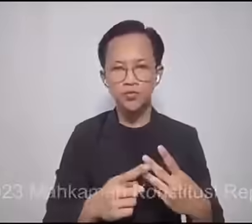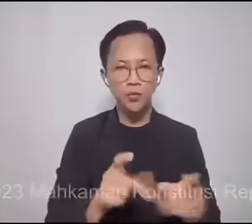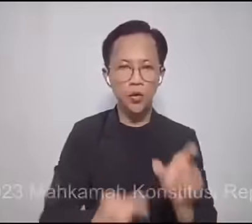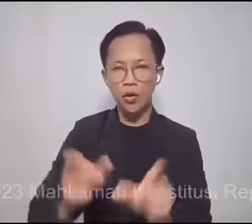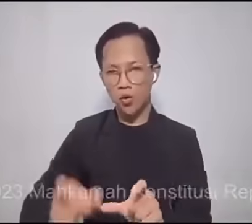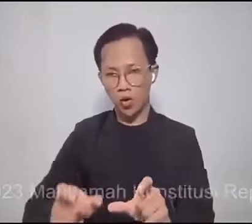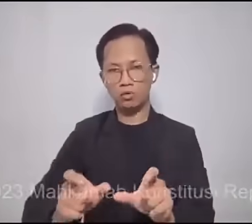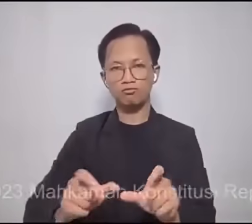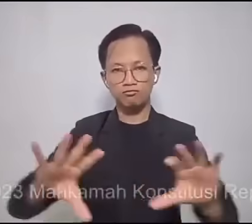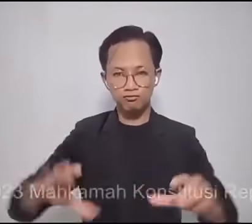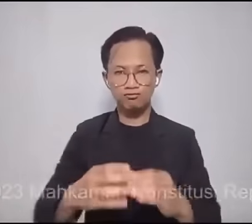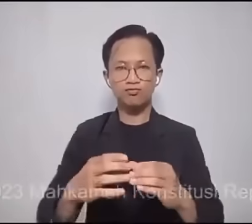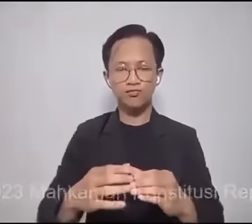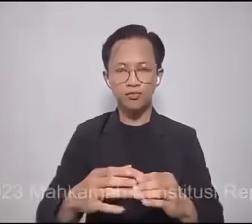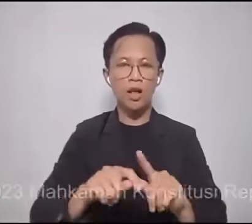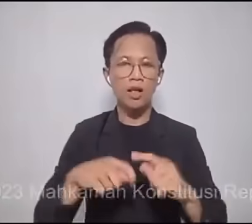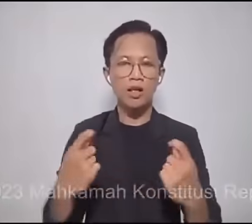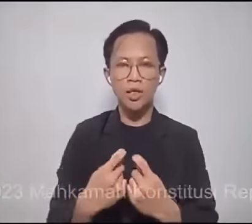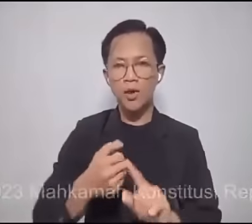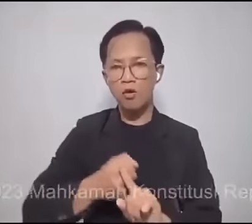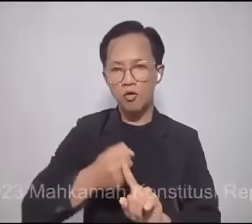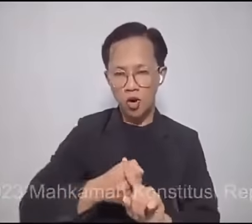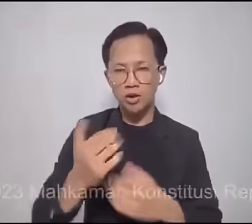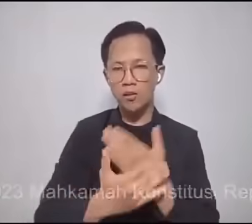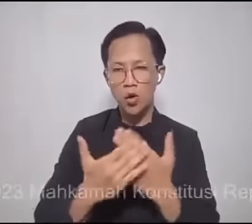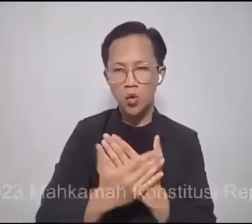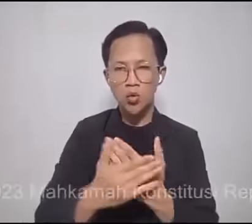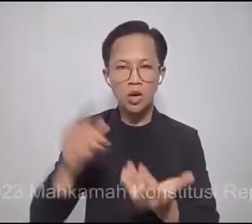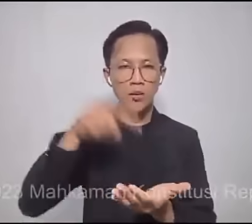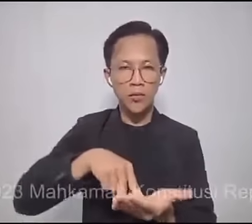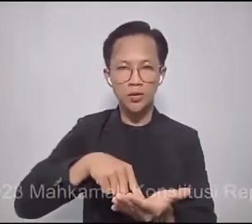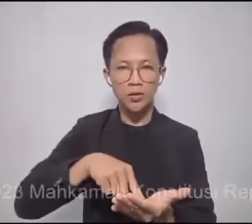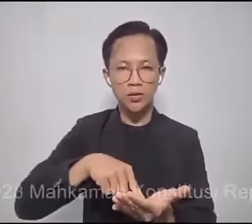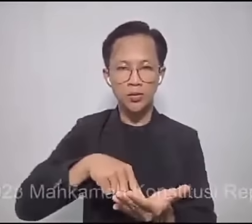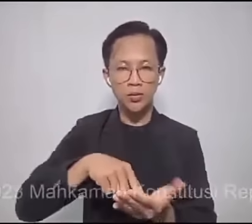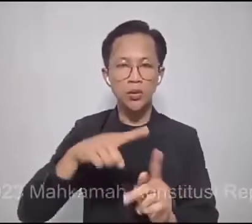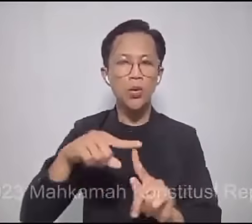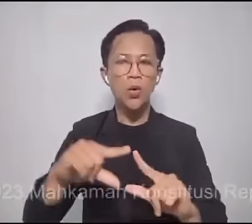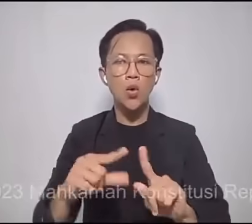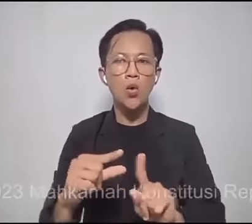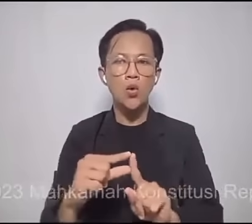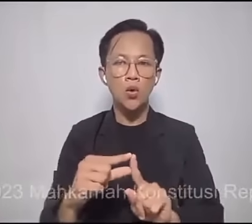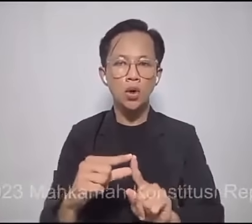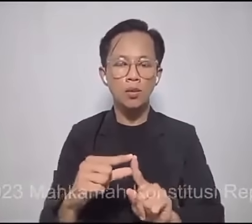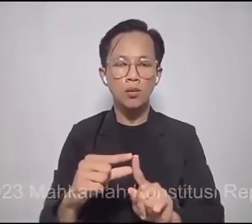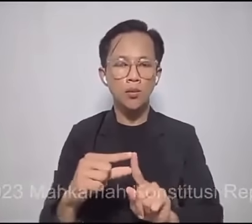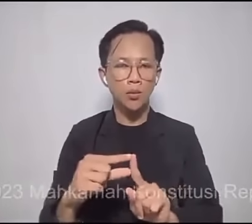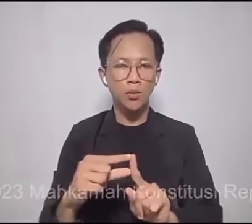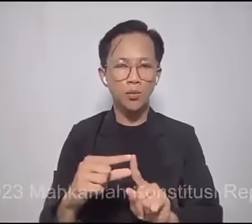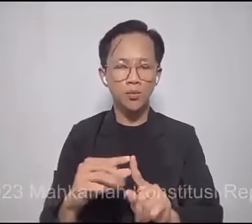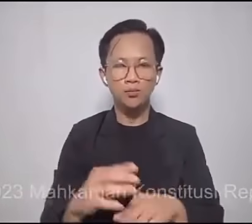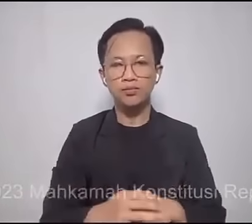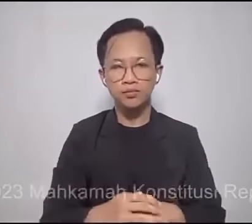tergabung dalam tim advokasi peduli Pemilu Taf saudara Gugum Rid Putra